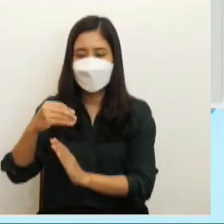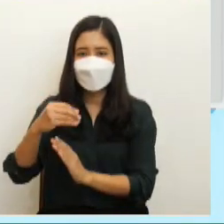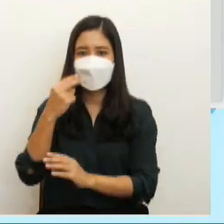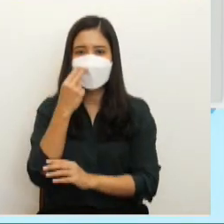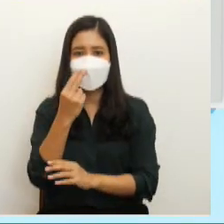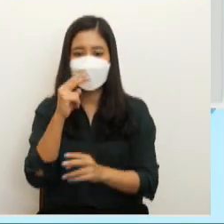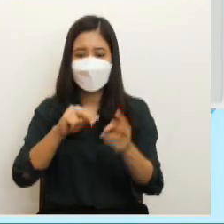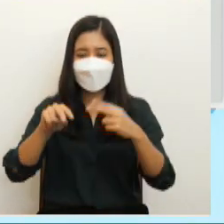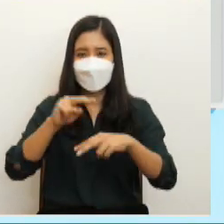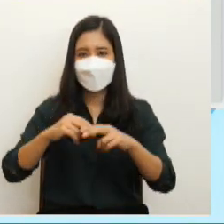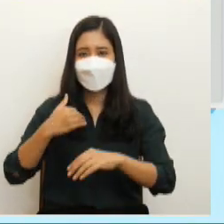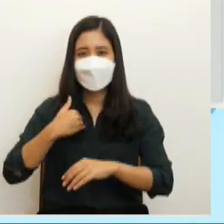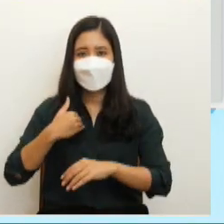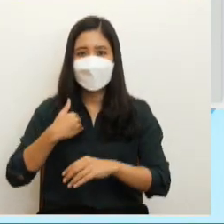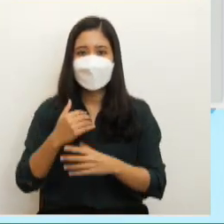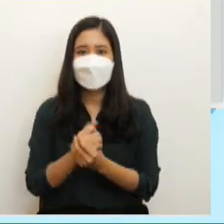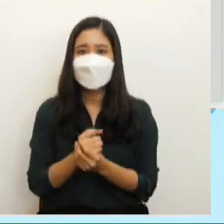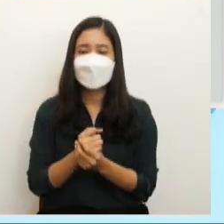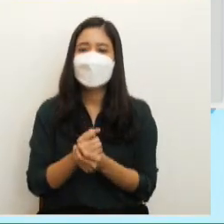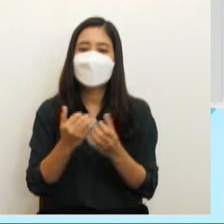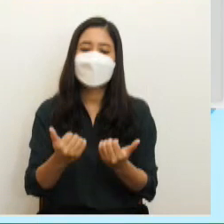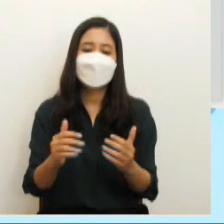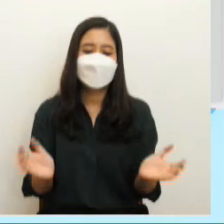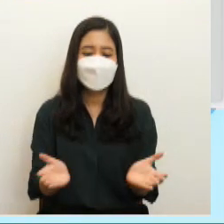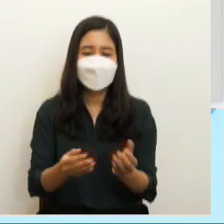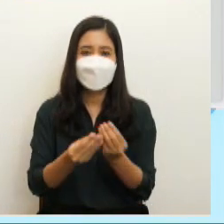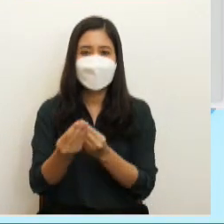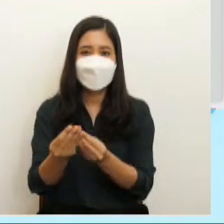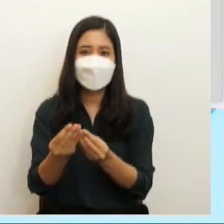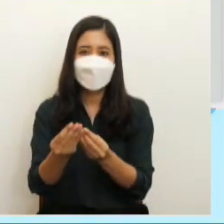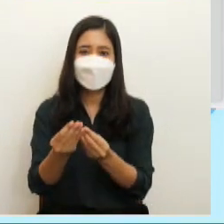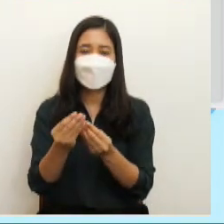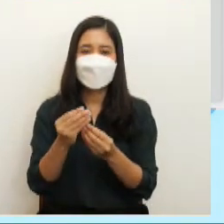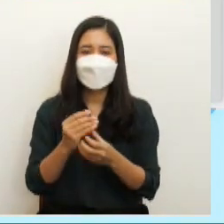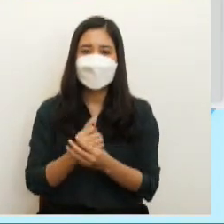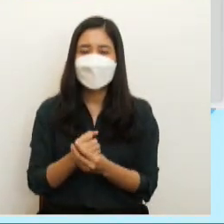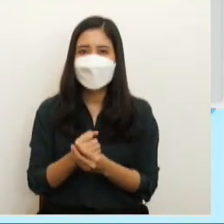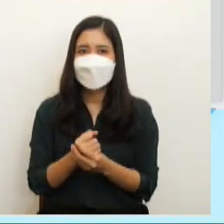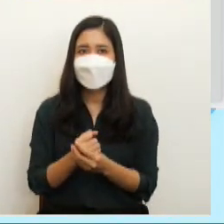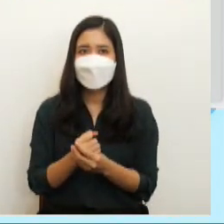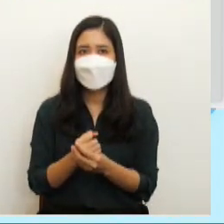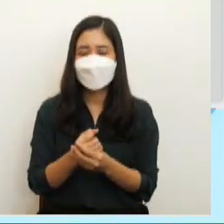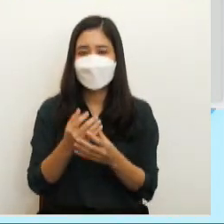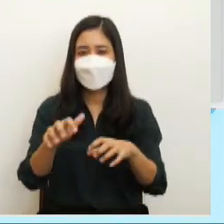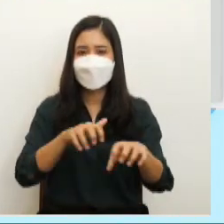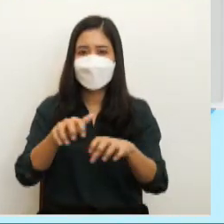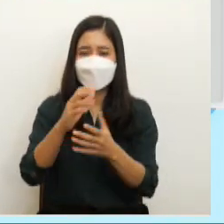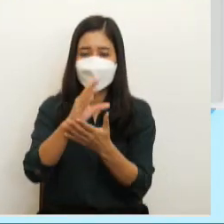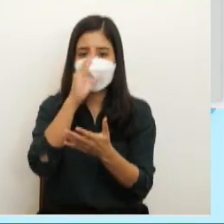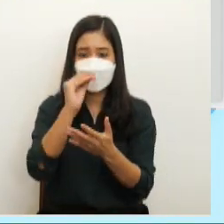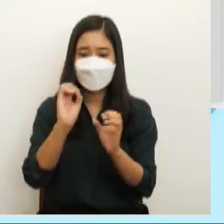อาคารสถานที่ทุกประเภทให้ครอบคลุมแล้วก็เปิดการเรียนการสอนซึ่งการเรียนการสอนออนไ